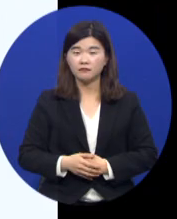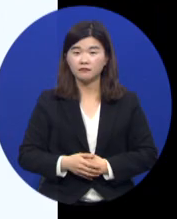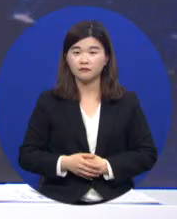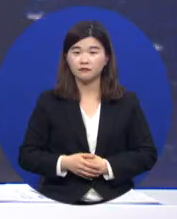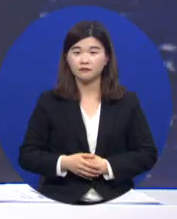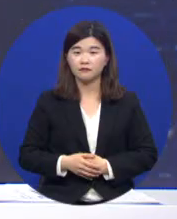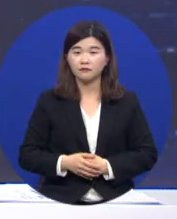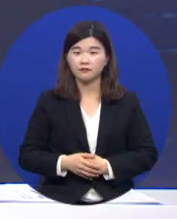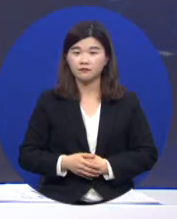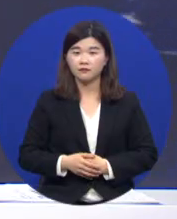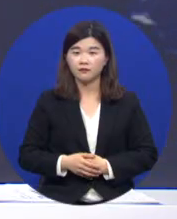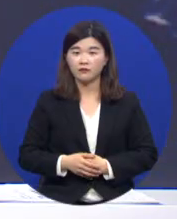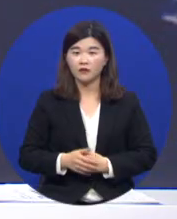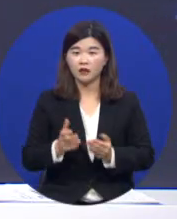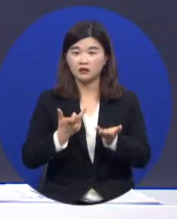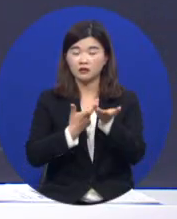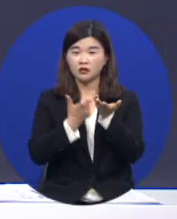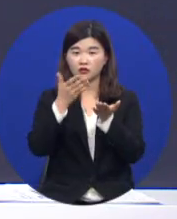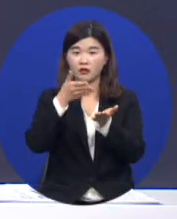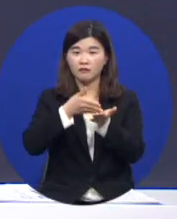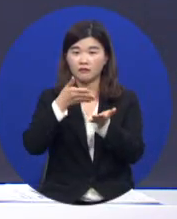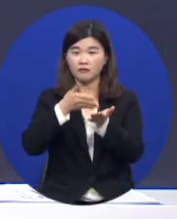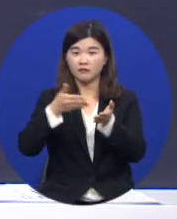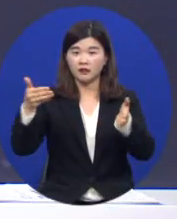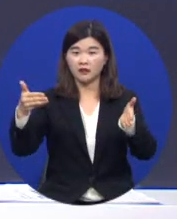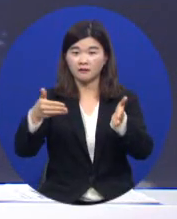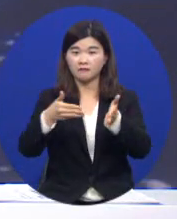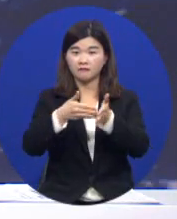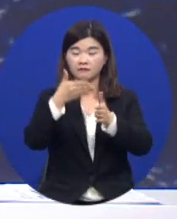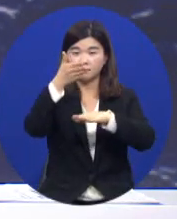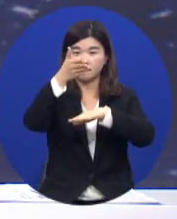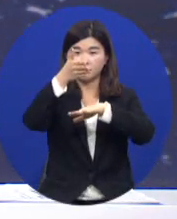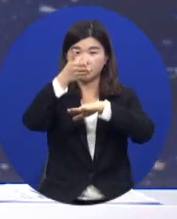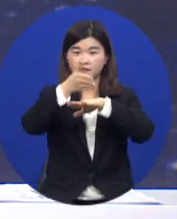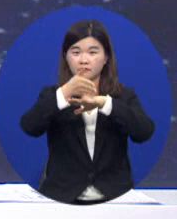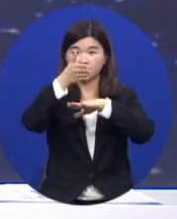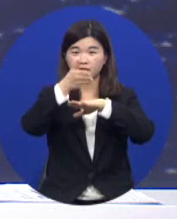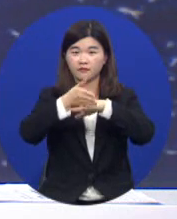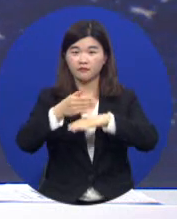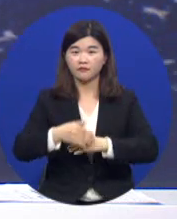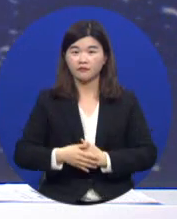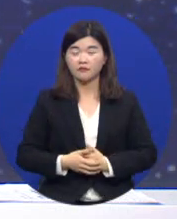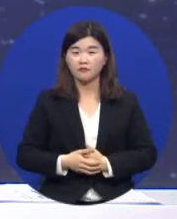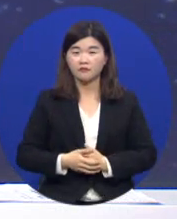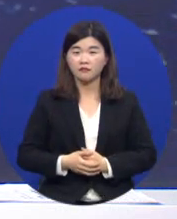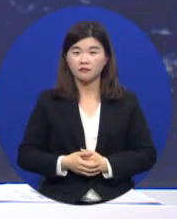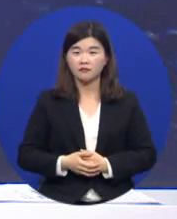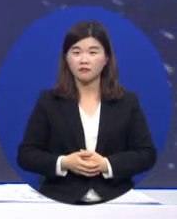뉴스데스크 제주를 마칩니다. 시청해주신 여러분 고맙습니다.